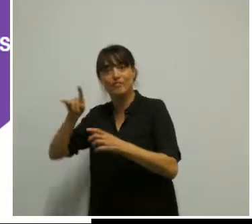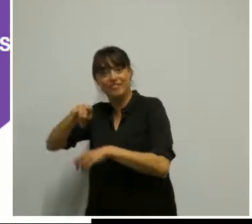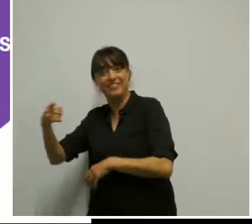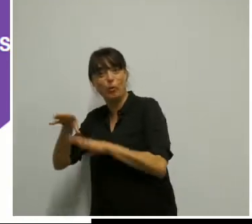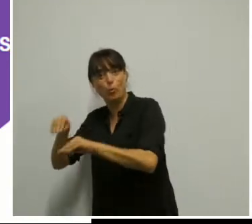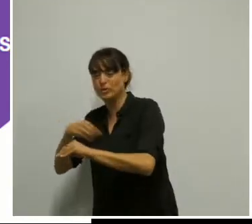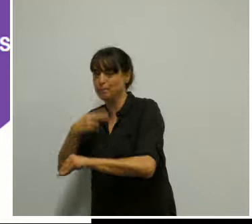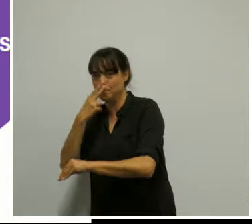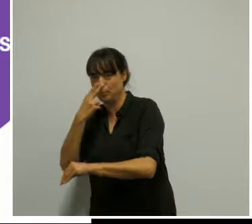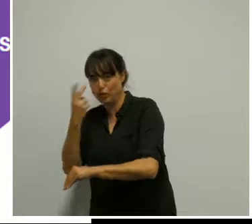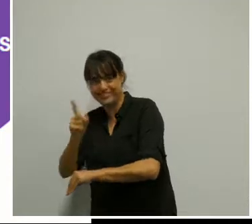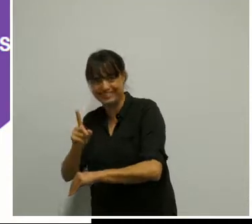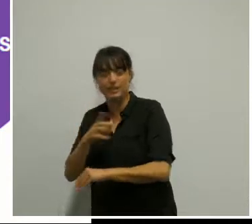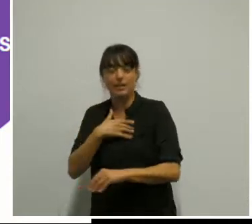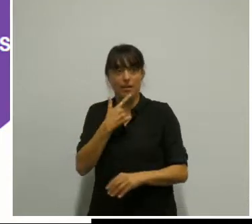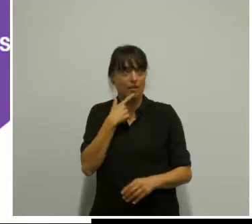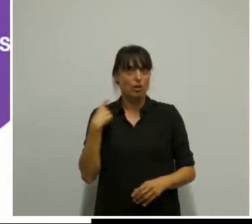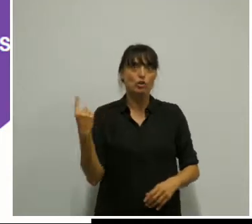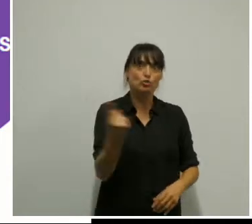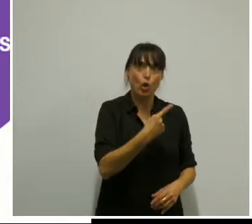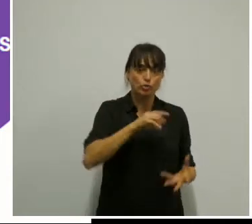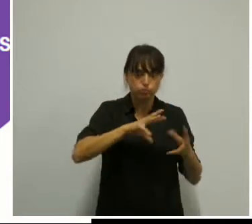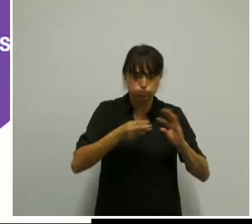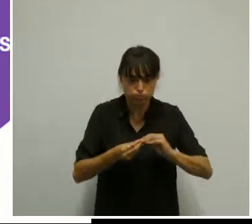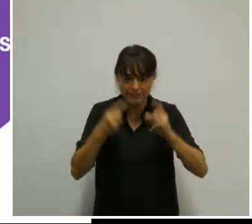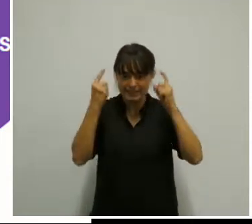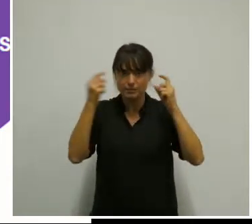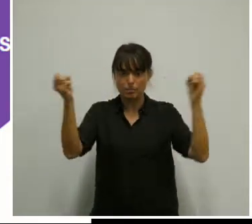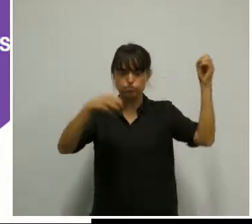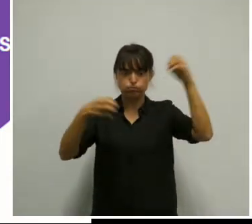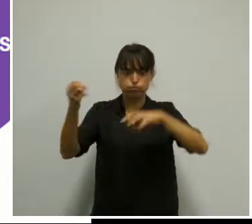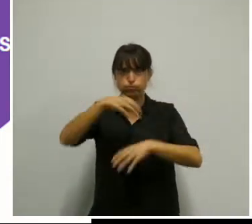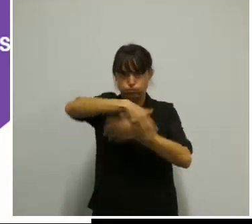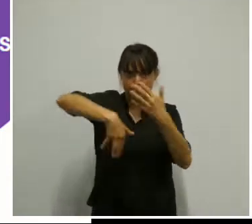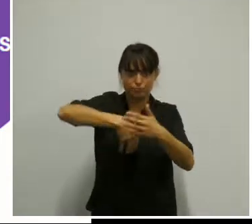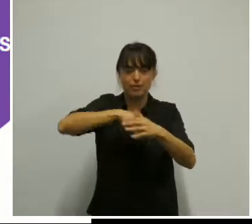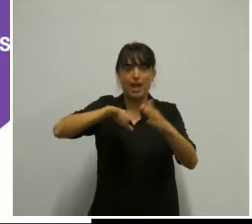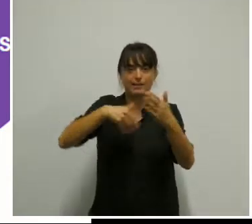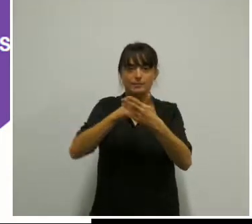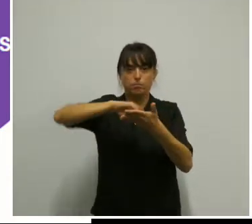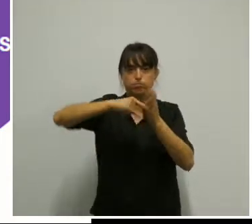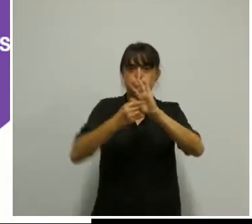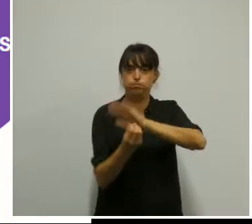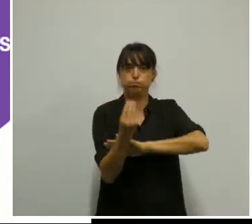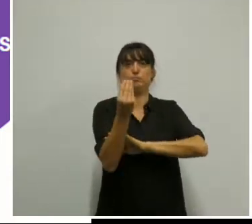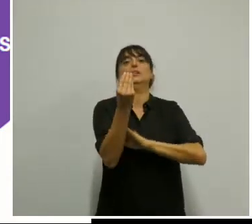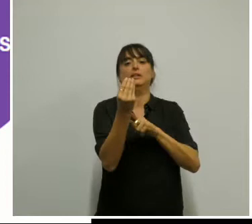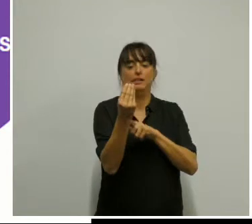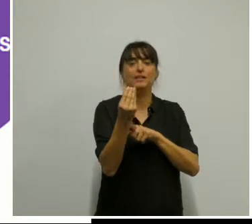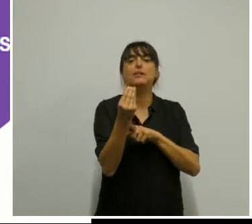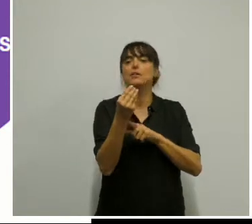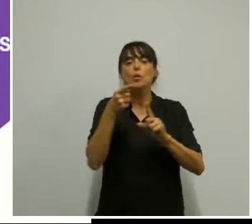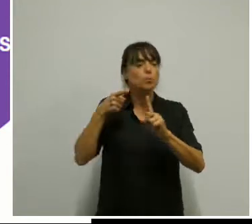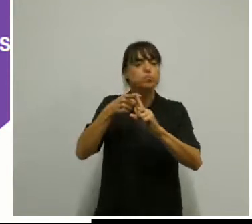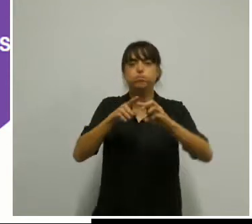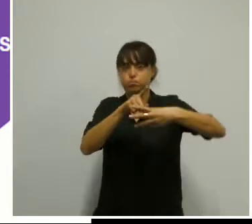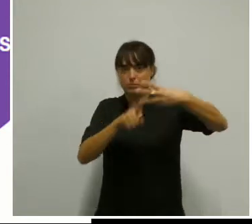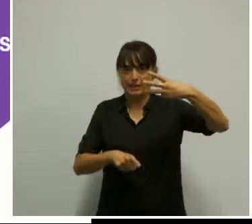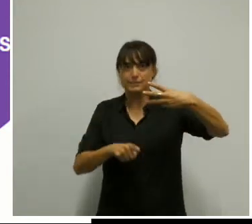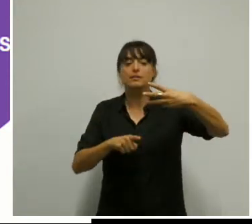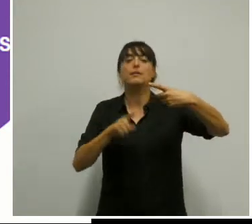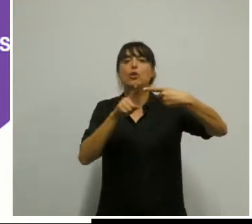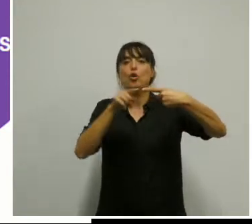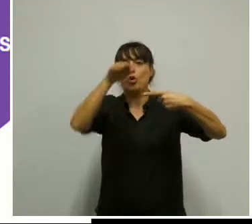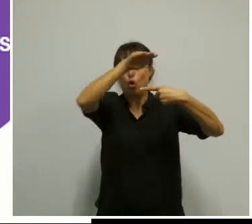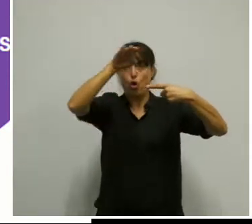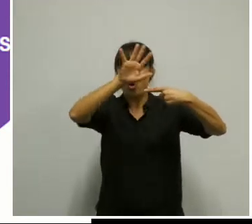i intentar aglutar a tot. No? I els tres valors bàsics eren aquest, els verds, que fos molt verd, perquè volíem ombra i volíem vegetació,